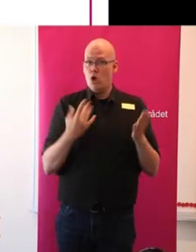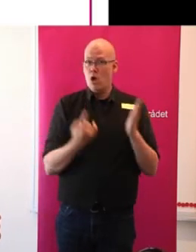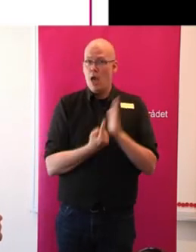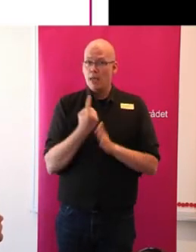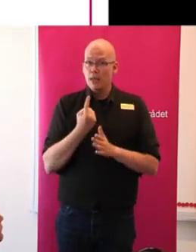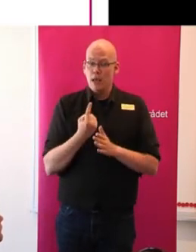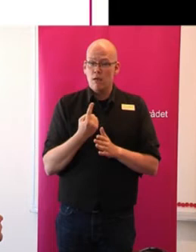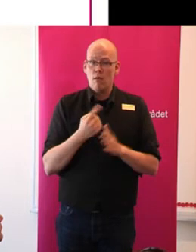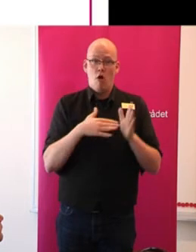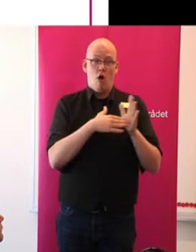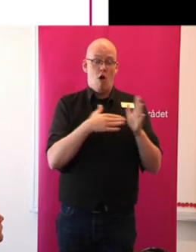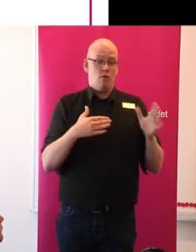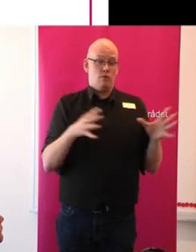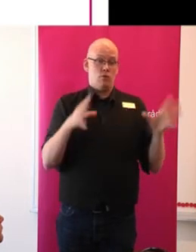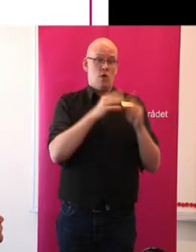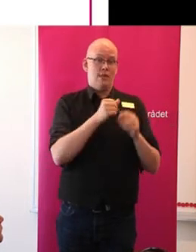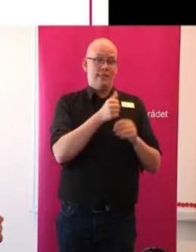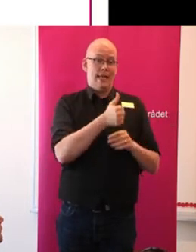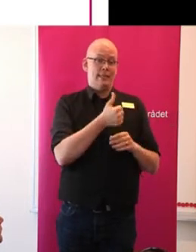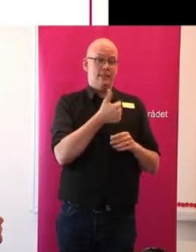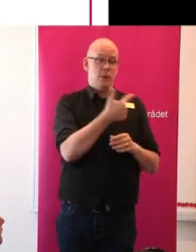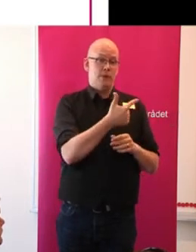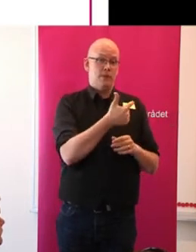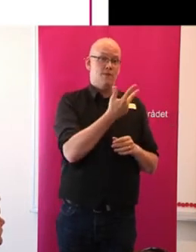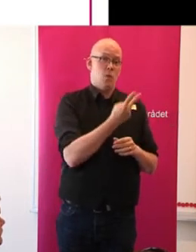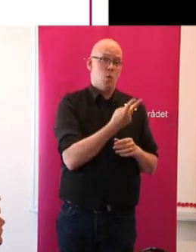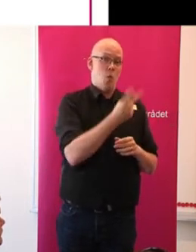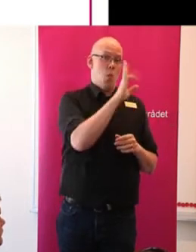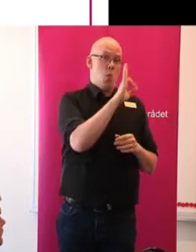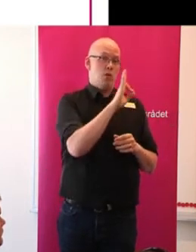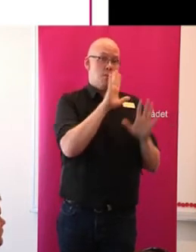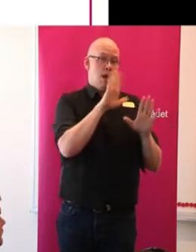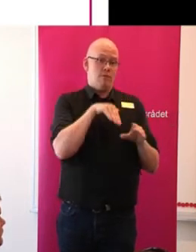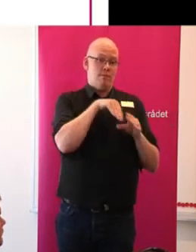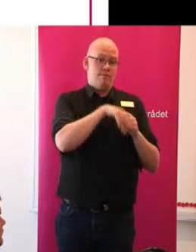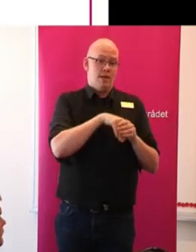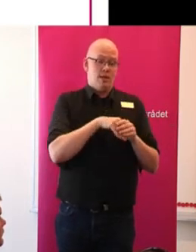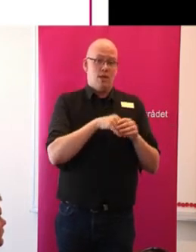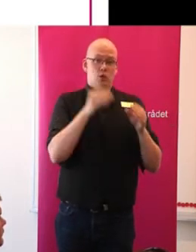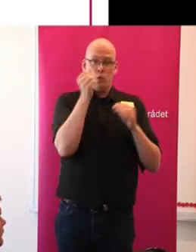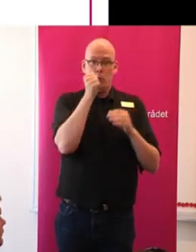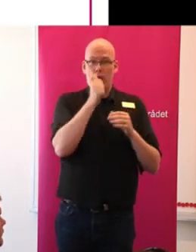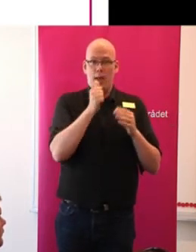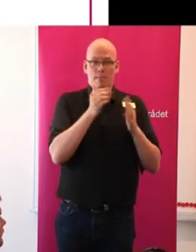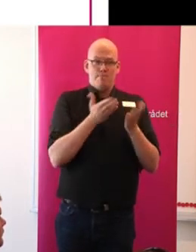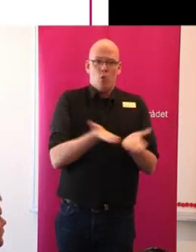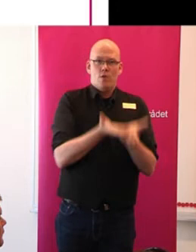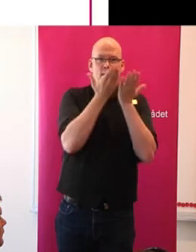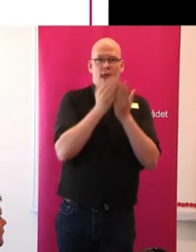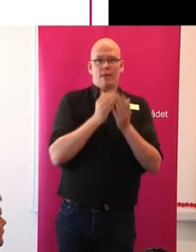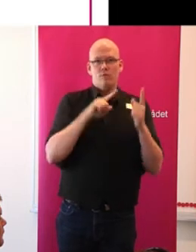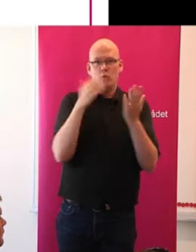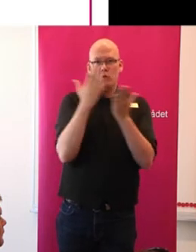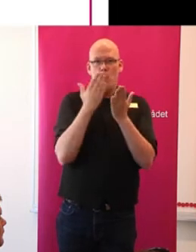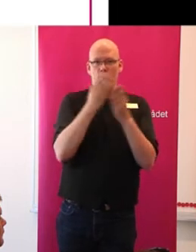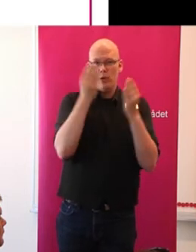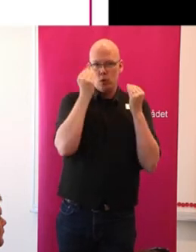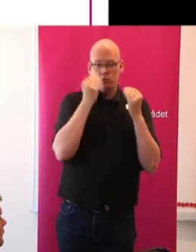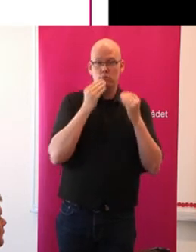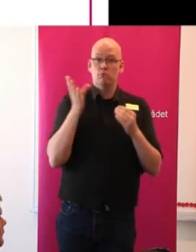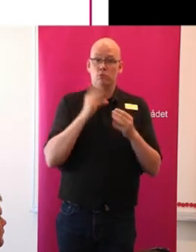här 6 200 deltagarna som hittills har gått studiemotiverande folkhögskolekurs så har